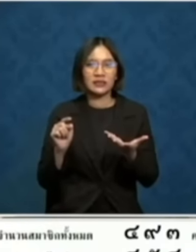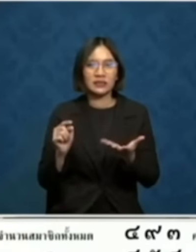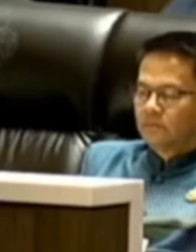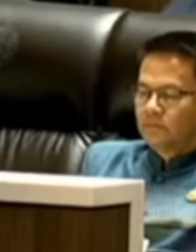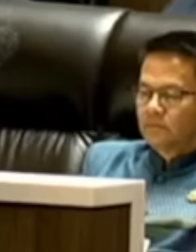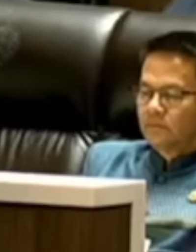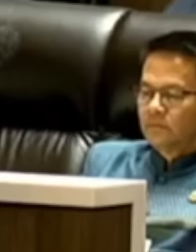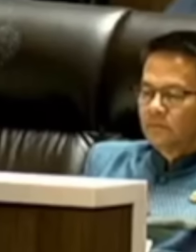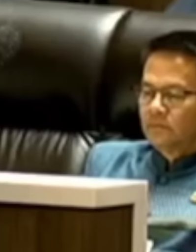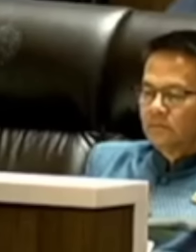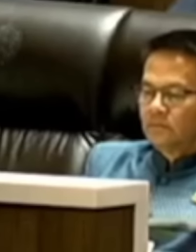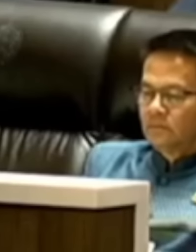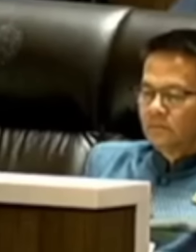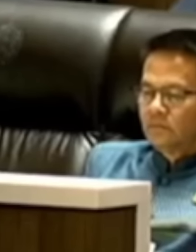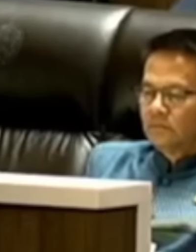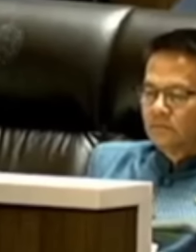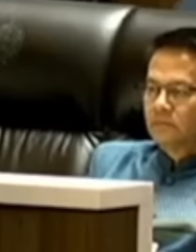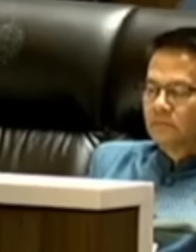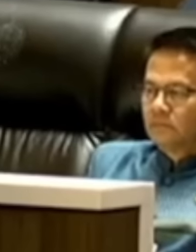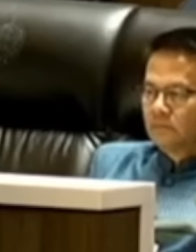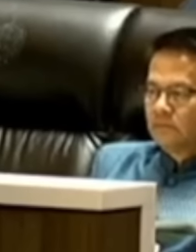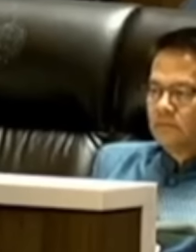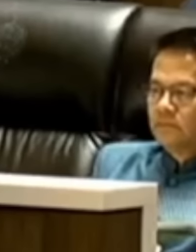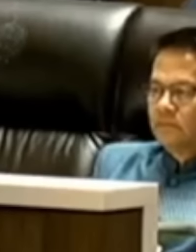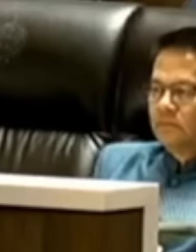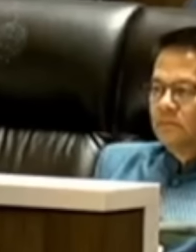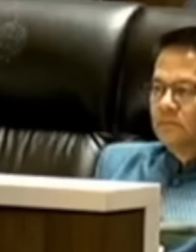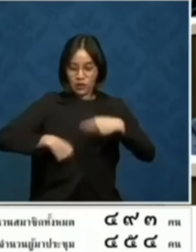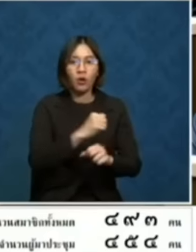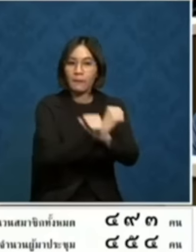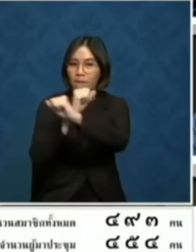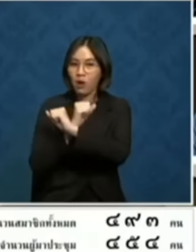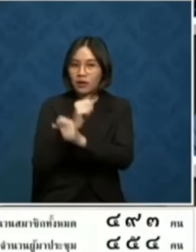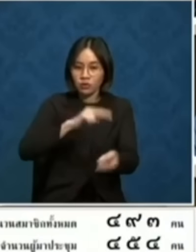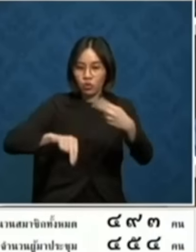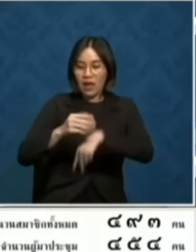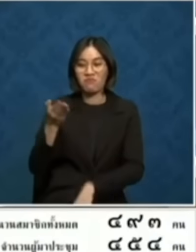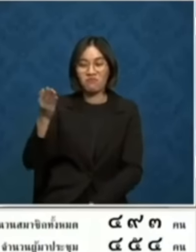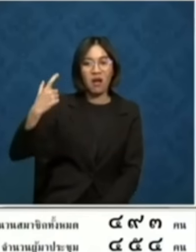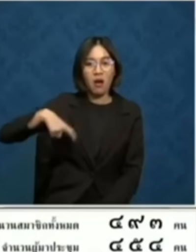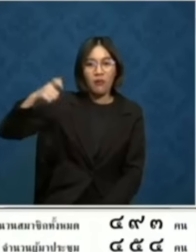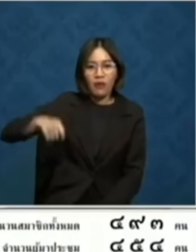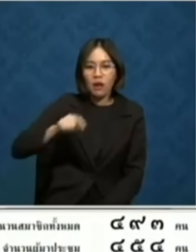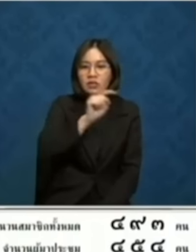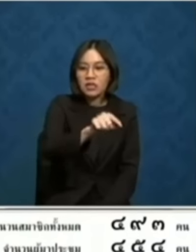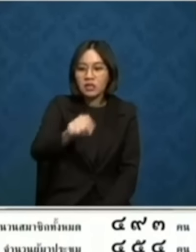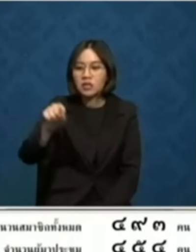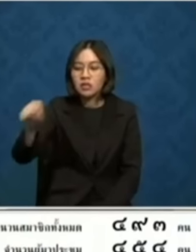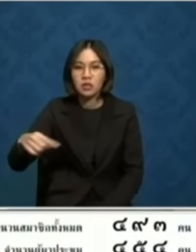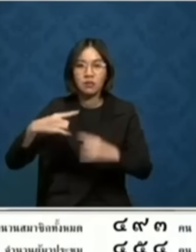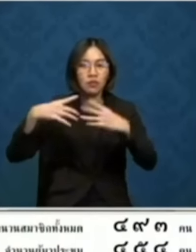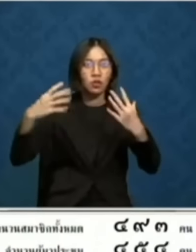ยุติธรรมเลยครับนิ้วร้ายไหนร้ายตัดทิ้งตัดอัยวะรักษาชีวิตท่านเป็นตุลาการชี้นิ้วว่าคนอื่นนี่ขัด